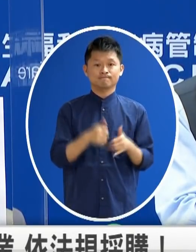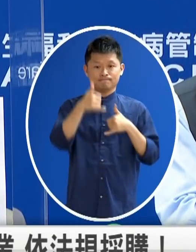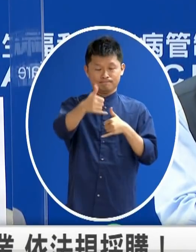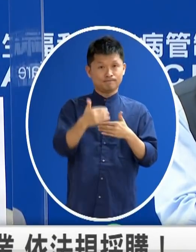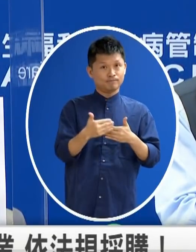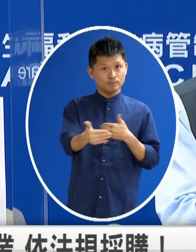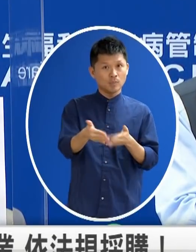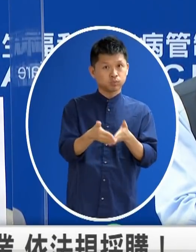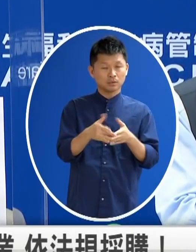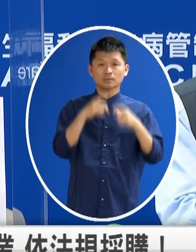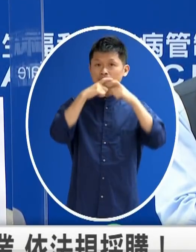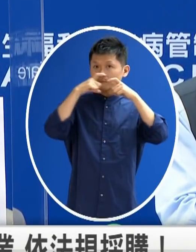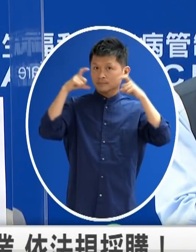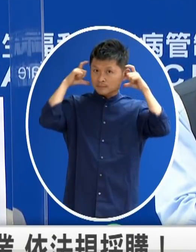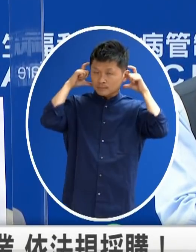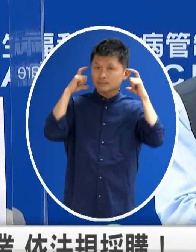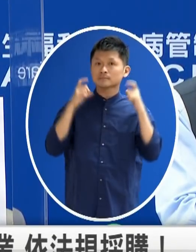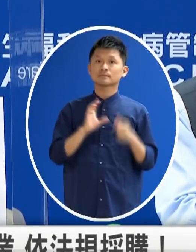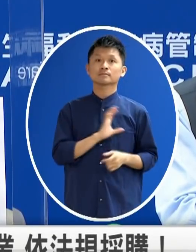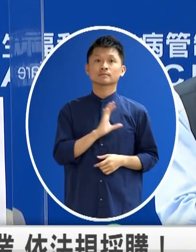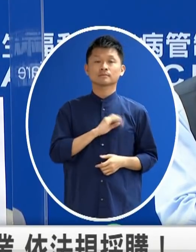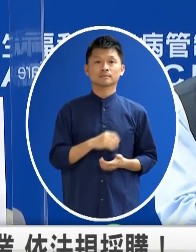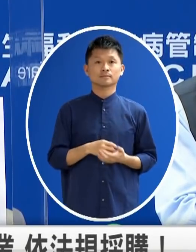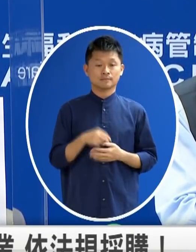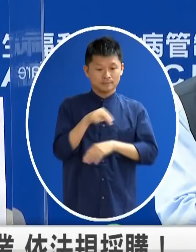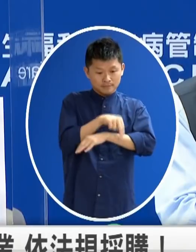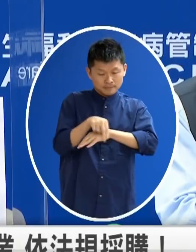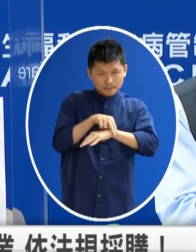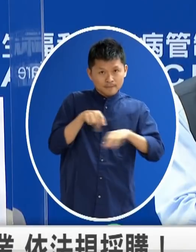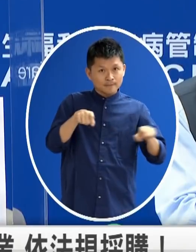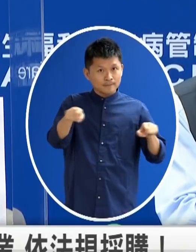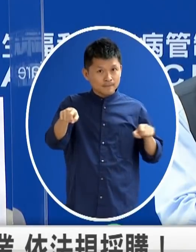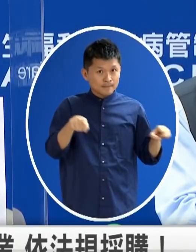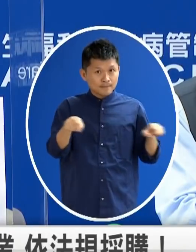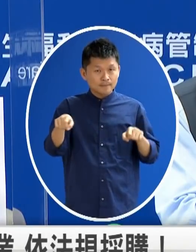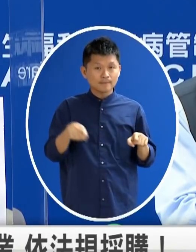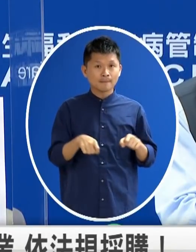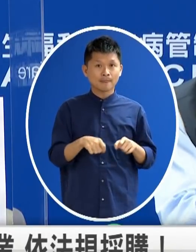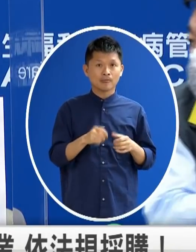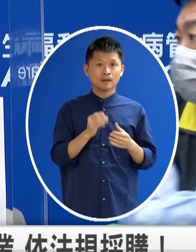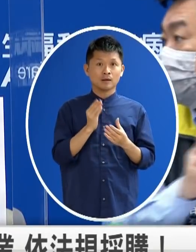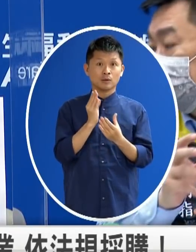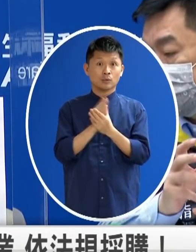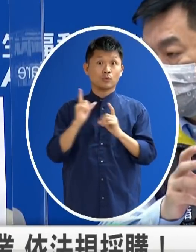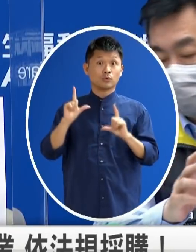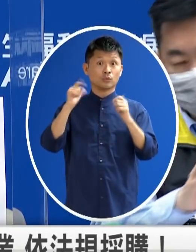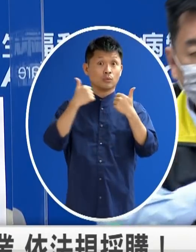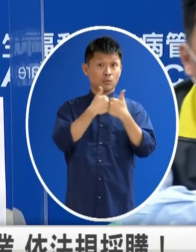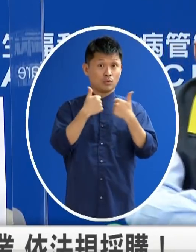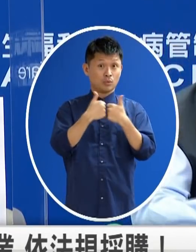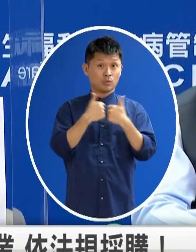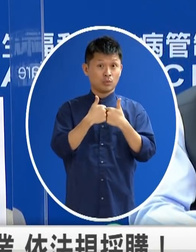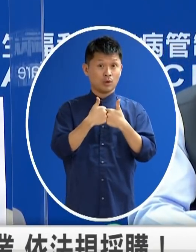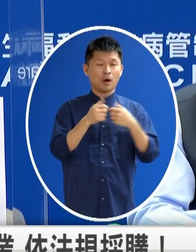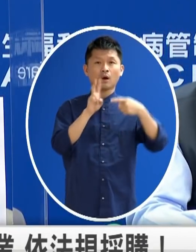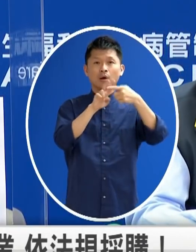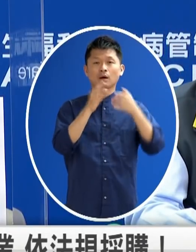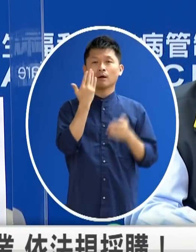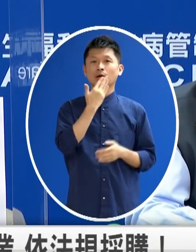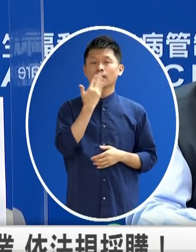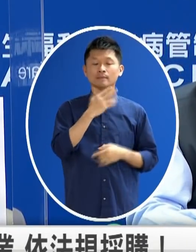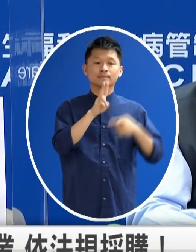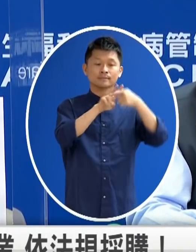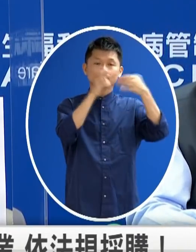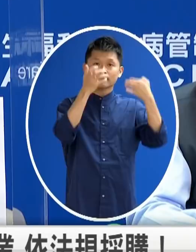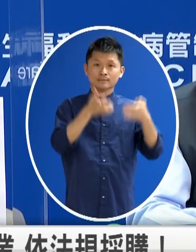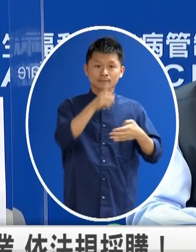离，要戴口罩。那相关的规划，至于在真正的一个股东大会是吧？啊，叫董事会